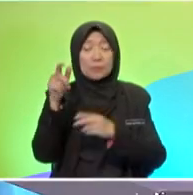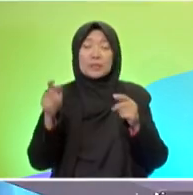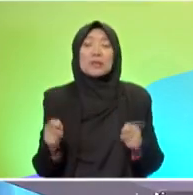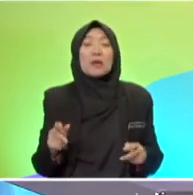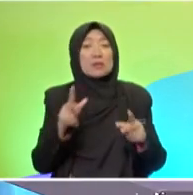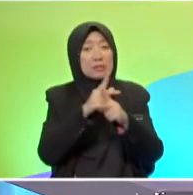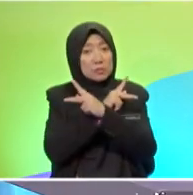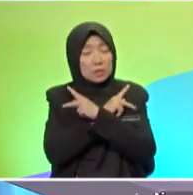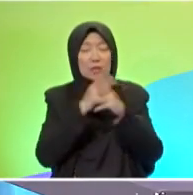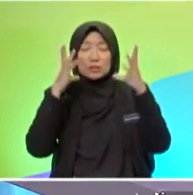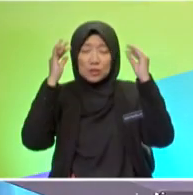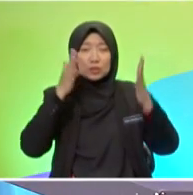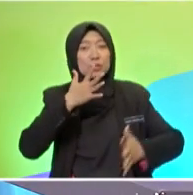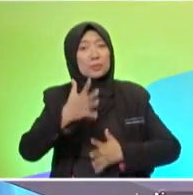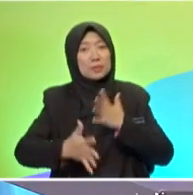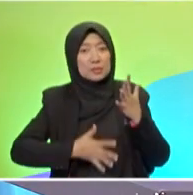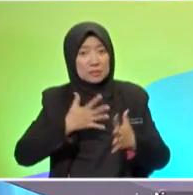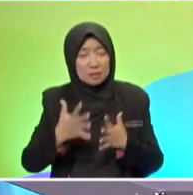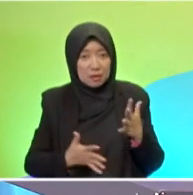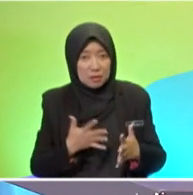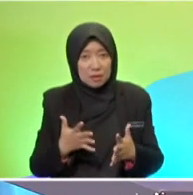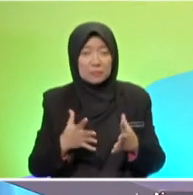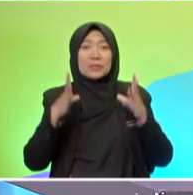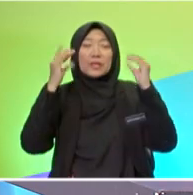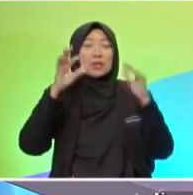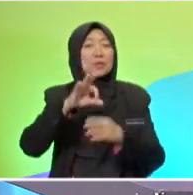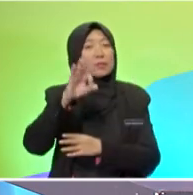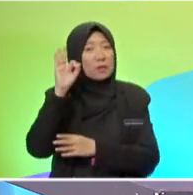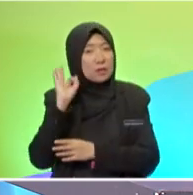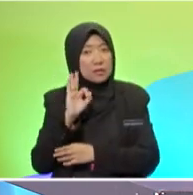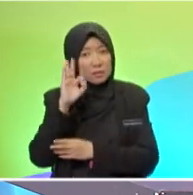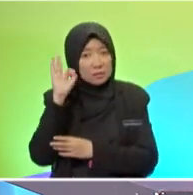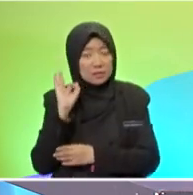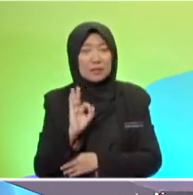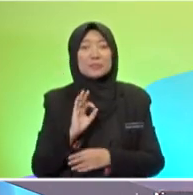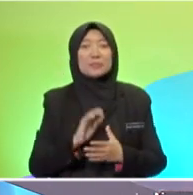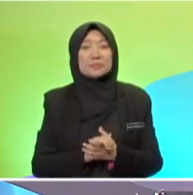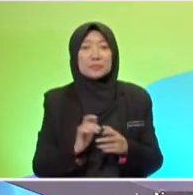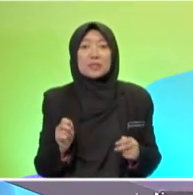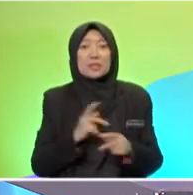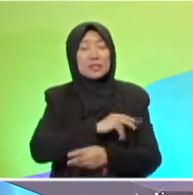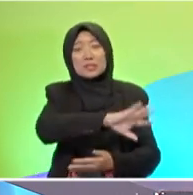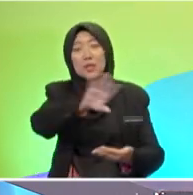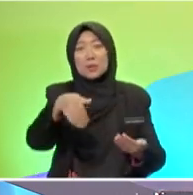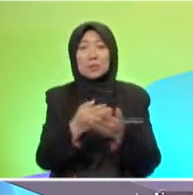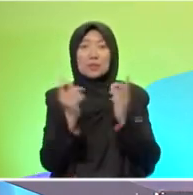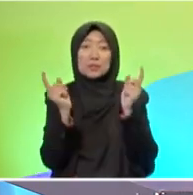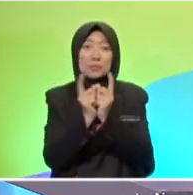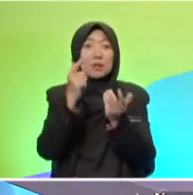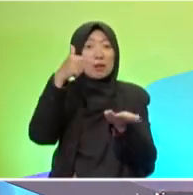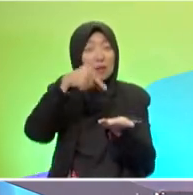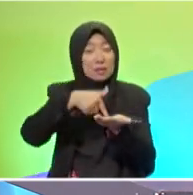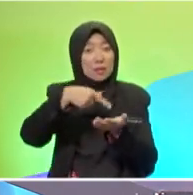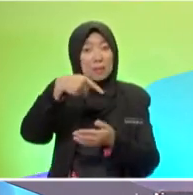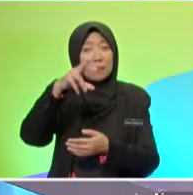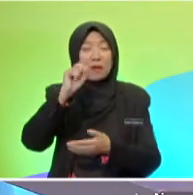kita kerana bersama dengan kami pada hari ini, iaitu Cikgu Nur Farazila Abdul Rahim. Terima kasih semua. Kita jumpa lagi hanya di slot